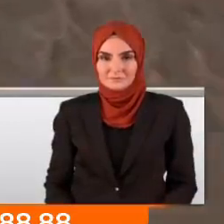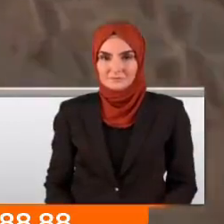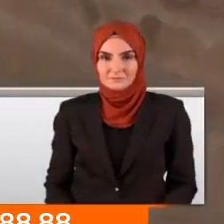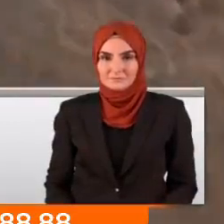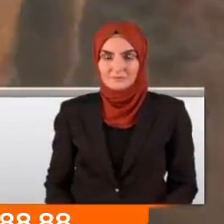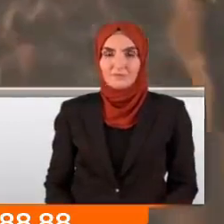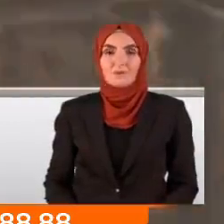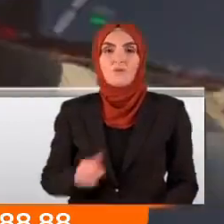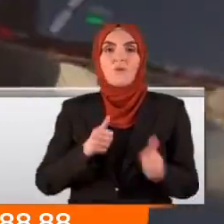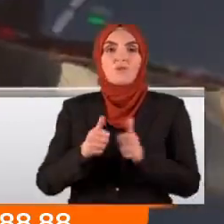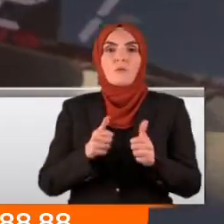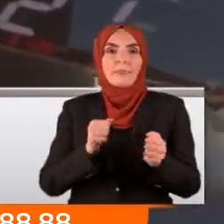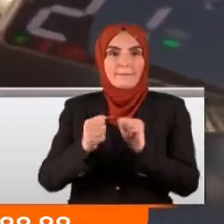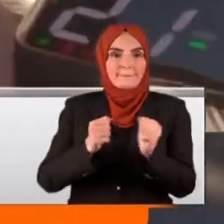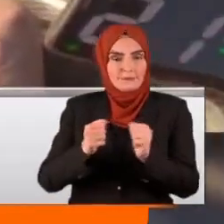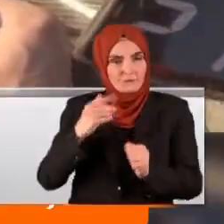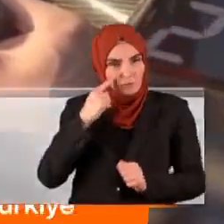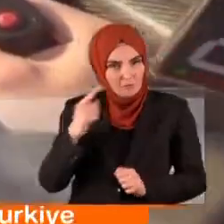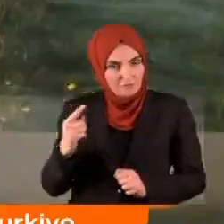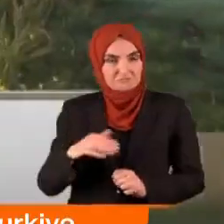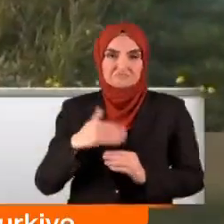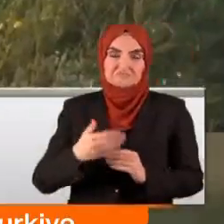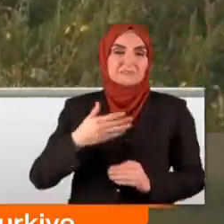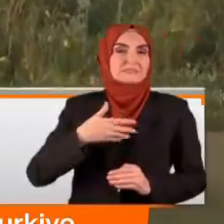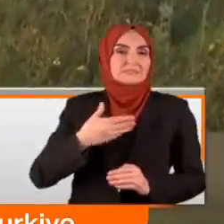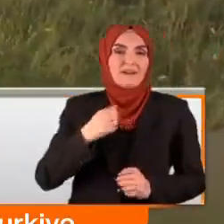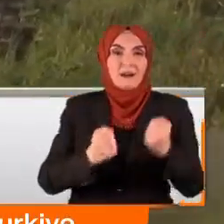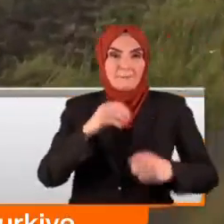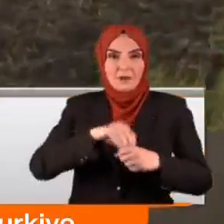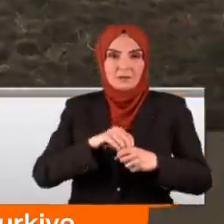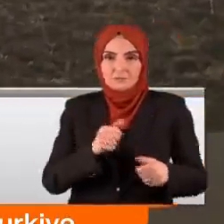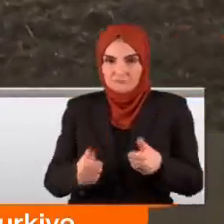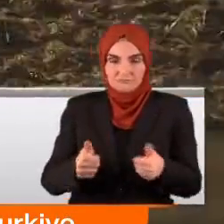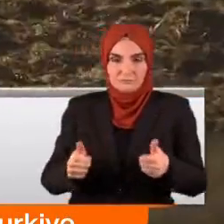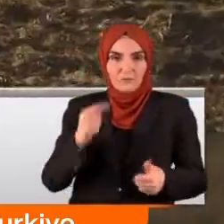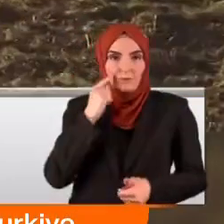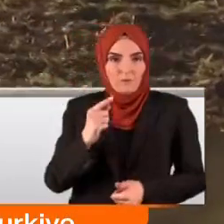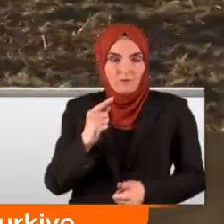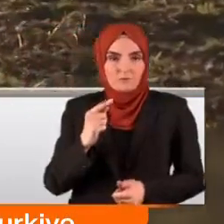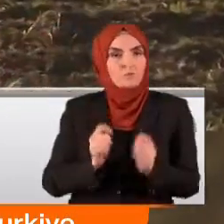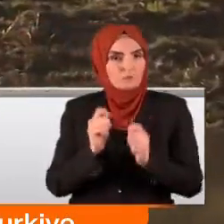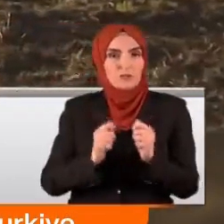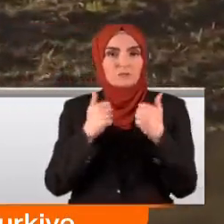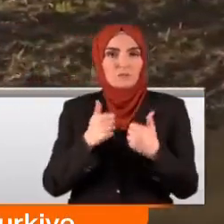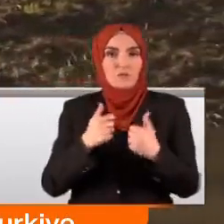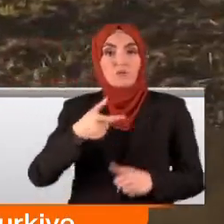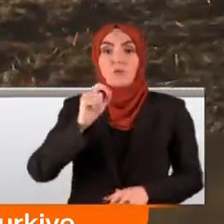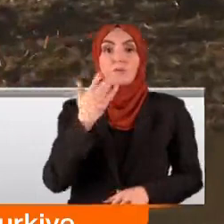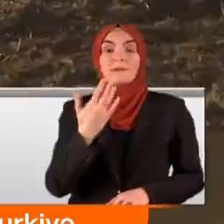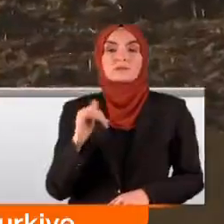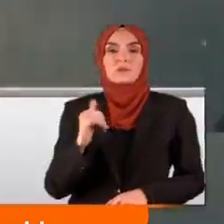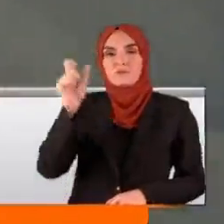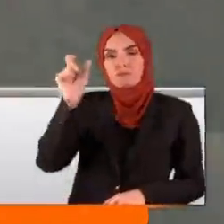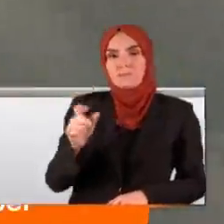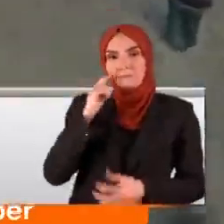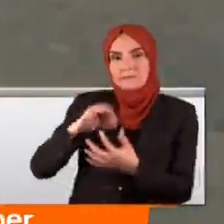İster otomatik pilotla, ister araçtaki joystick aracılığıyla kullanılabiliyor Jetson. 95 kiloluk bir insanla 20 dakika havada